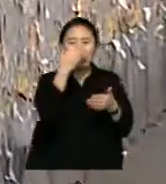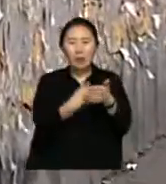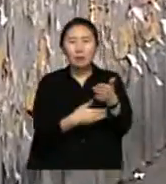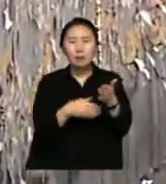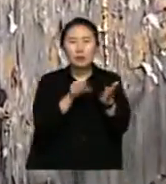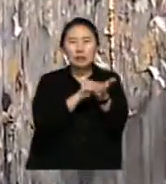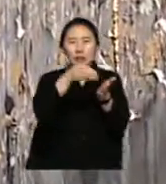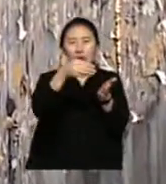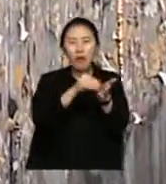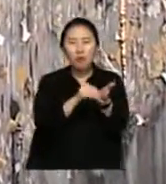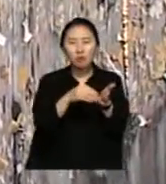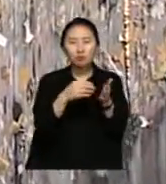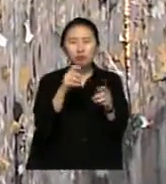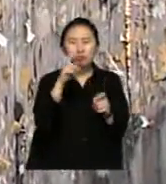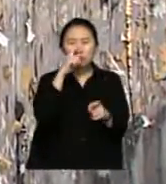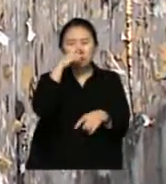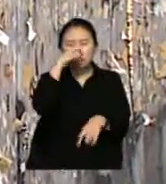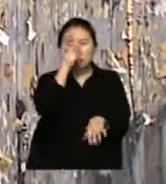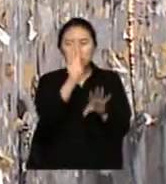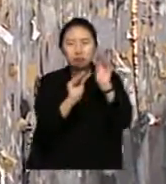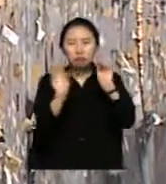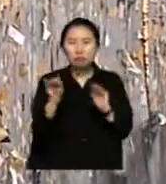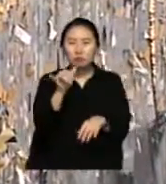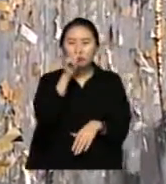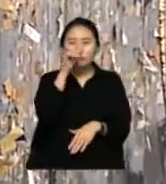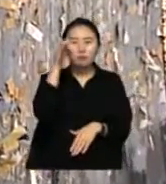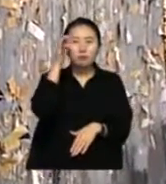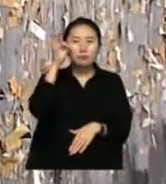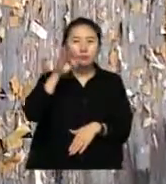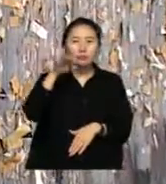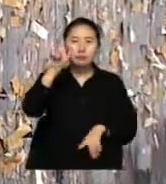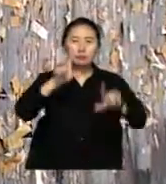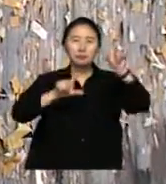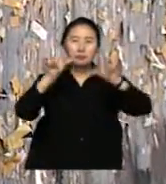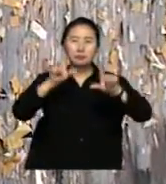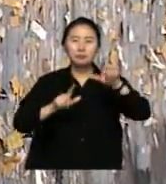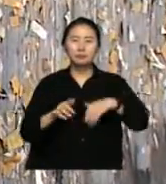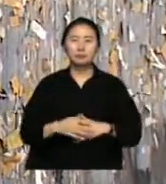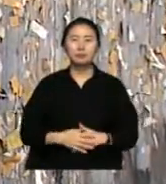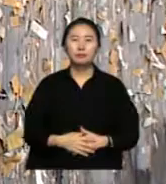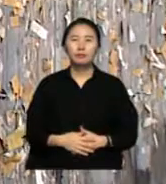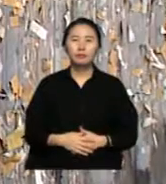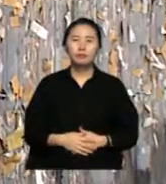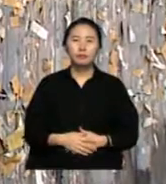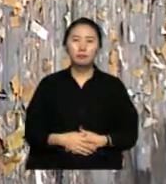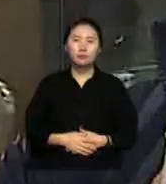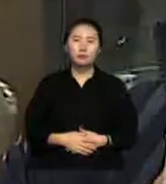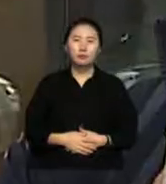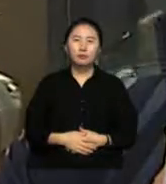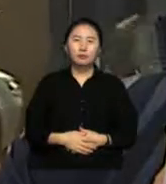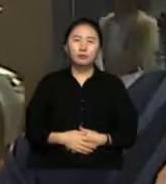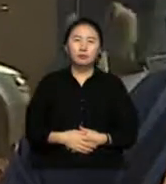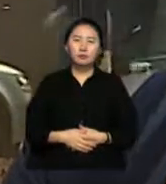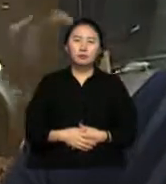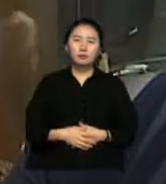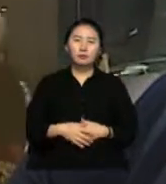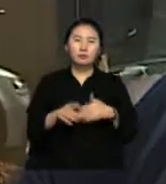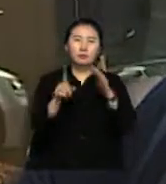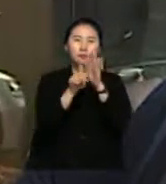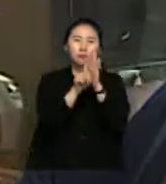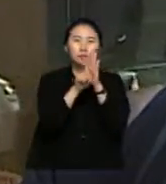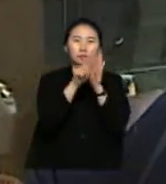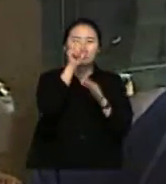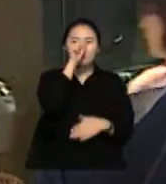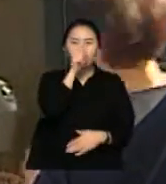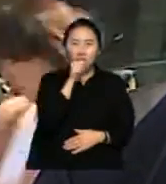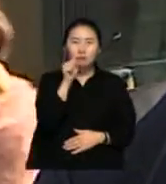광고물이 붙어있고 또 테이프들이 덕지덕지 붙어있어서 흉물스러운 형태로 남아있는 상태입니다. 이제 홍보하고 그런 건